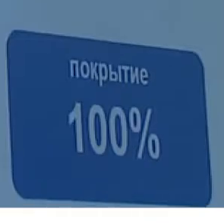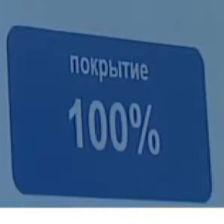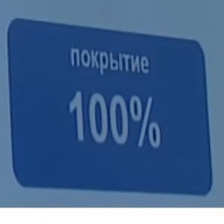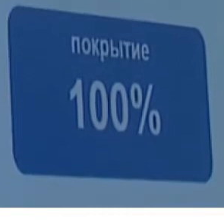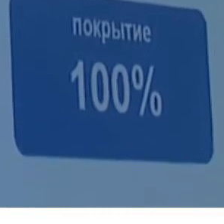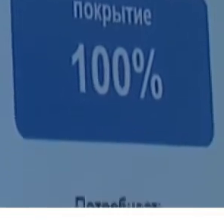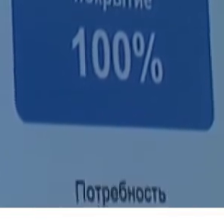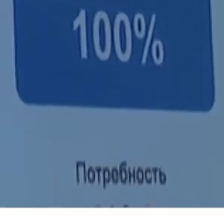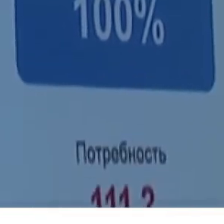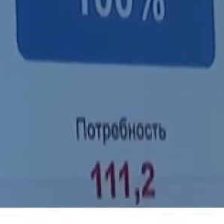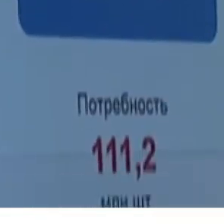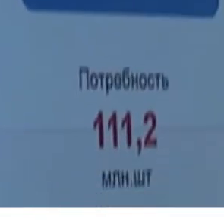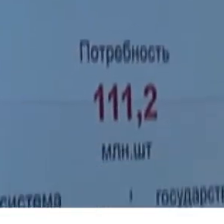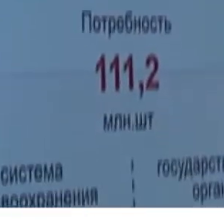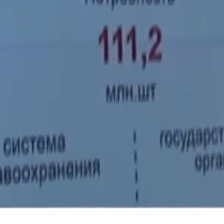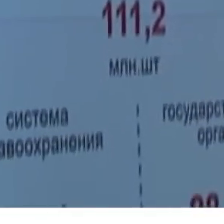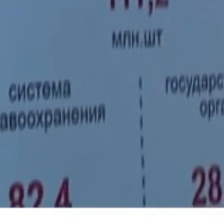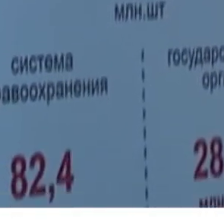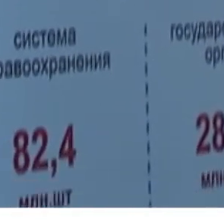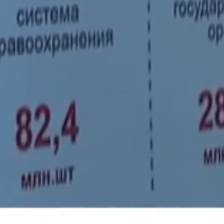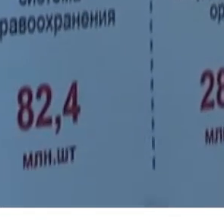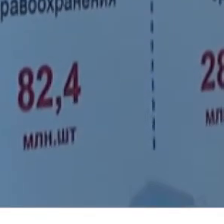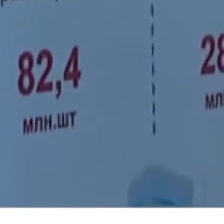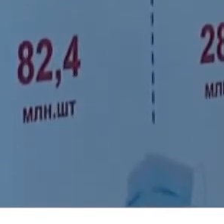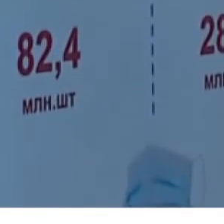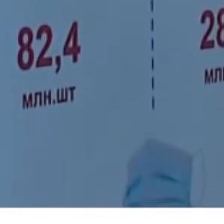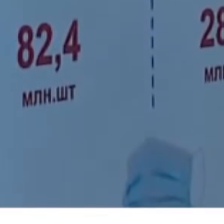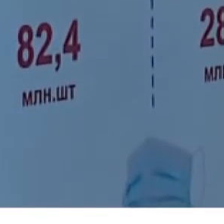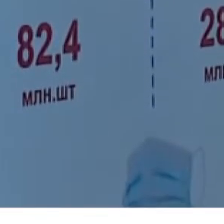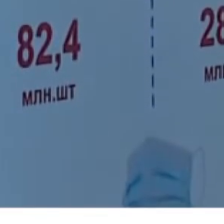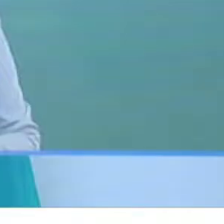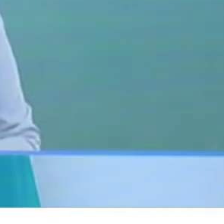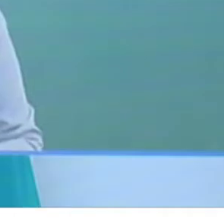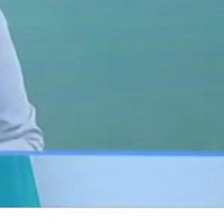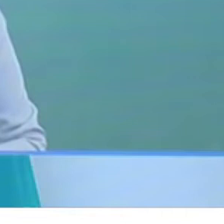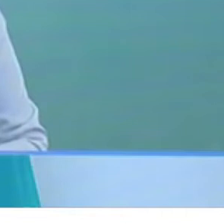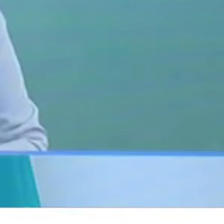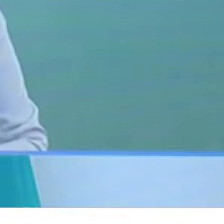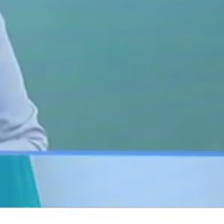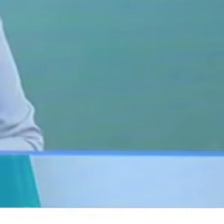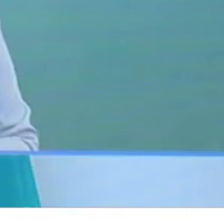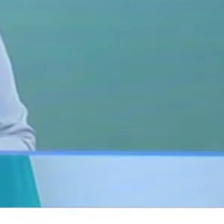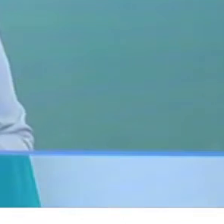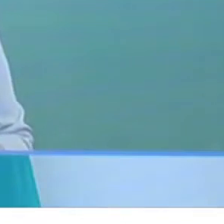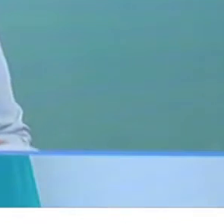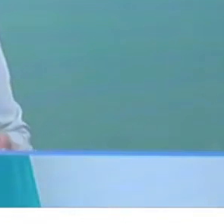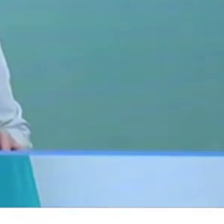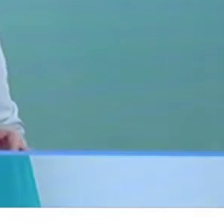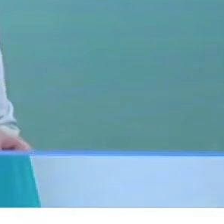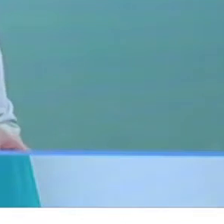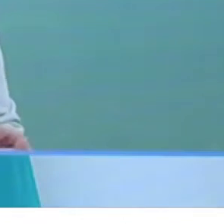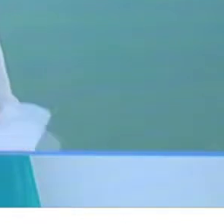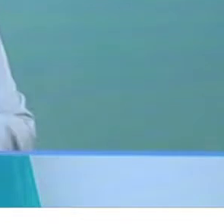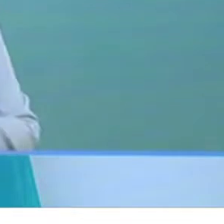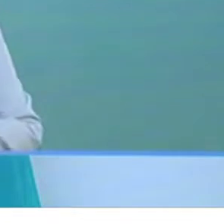қолжетімді болуын қамтамасыз ету бойынша шаралар қабылдасын. Мүдделі мемлекеттік органдармен және әкімдіктермен бірлесіп жасанды тыныс алу